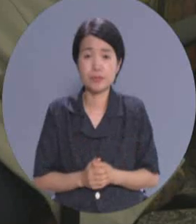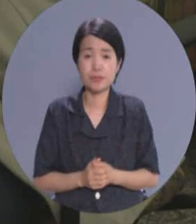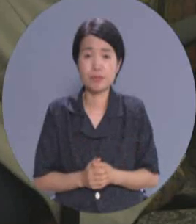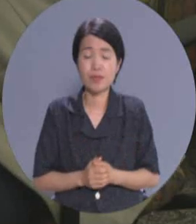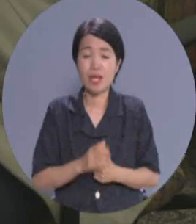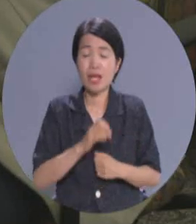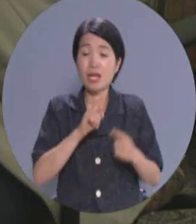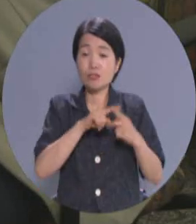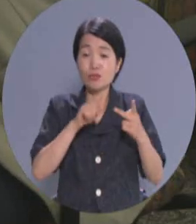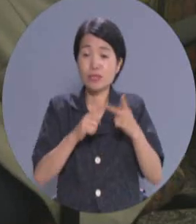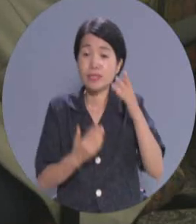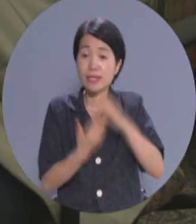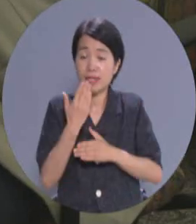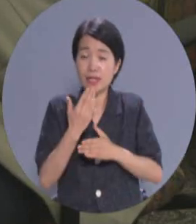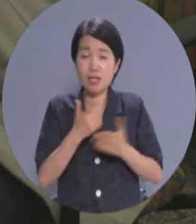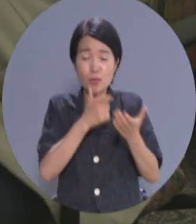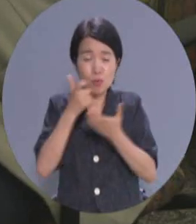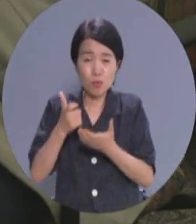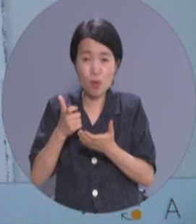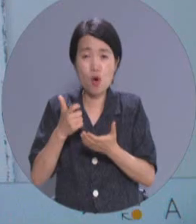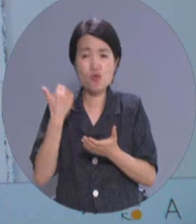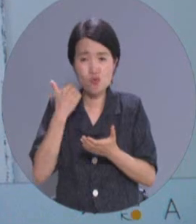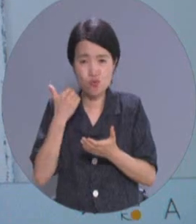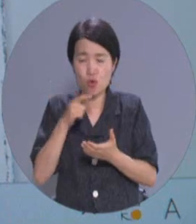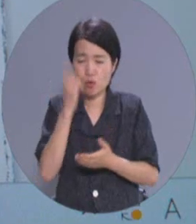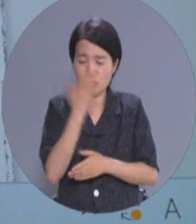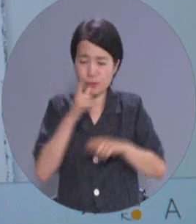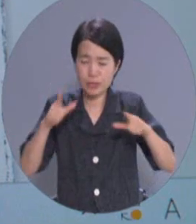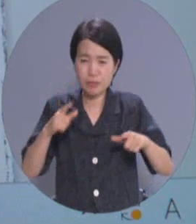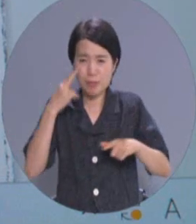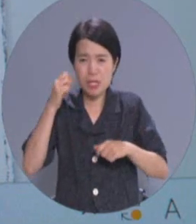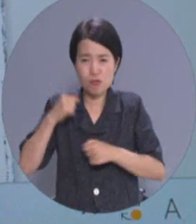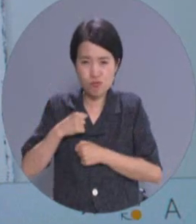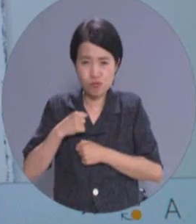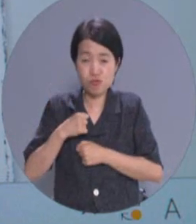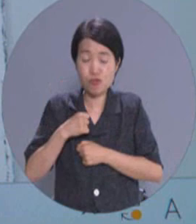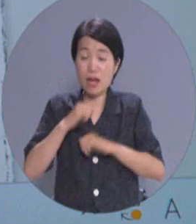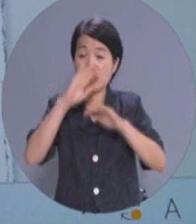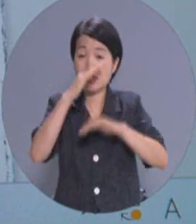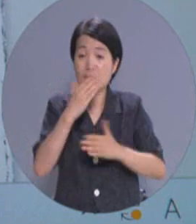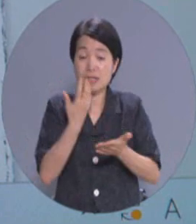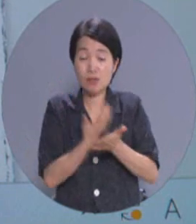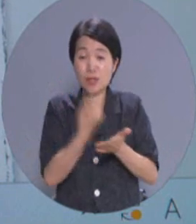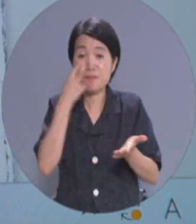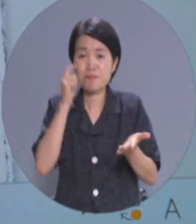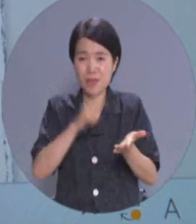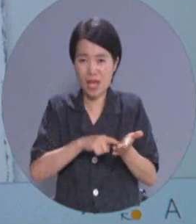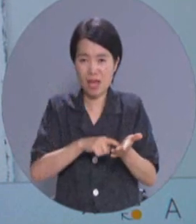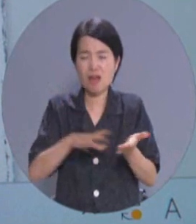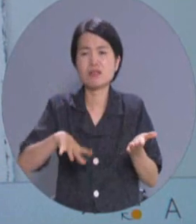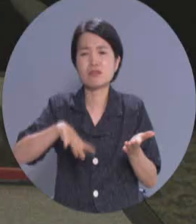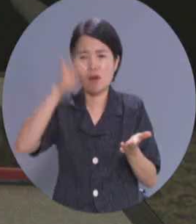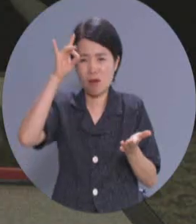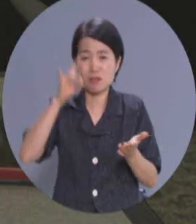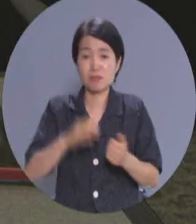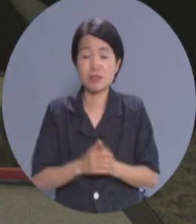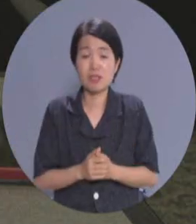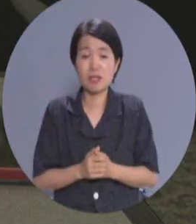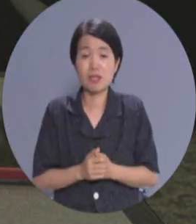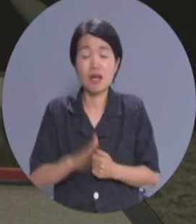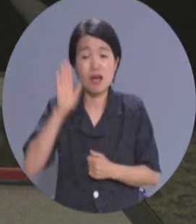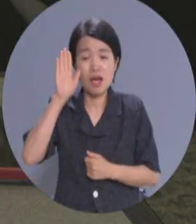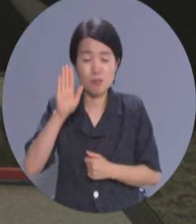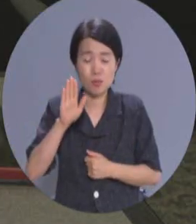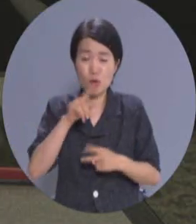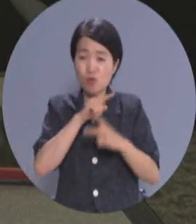이아포 두루게 사건의 폭격주체와 여수 중심의 미군 작전 상황이 담긴 문서가 발견된 건 사상 처음